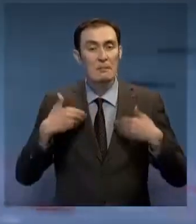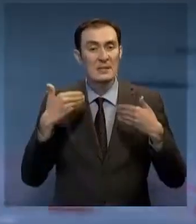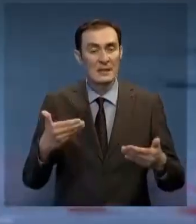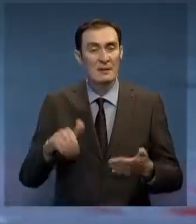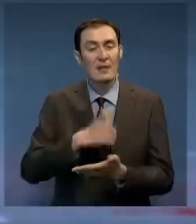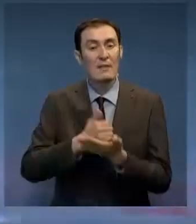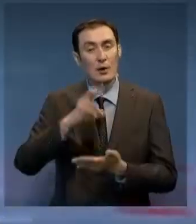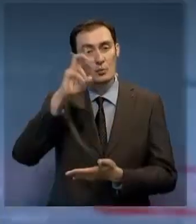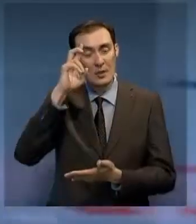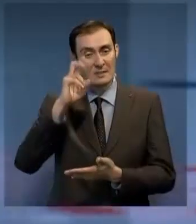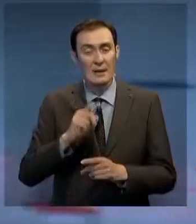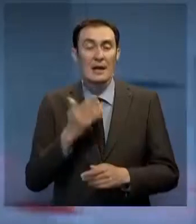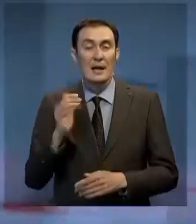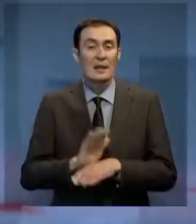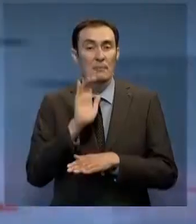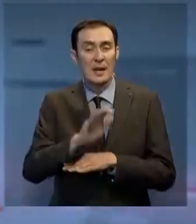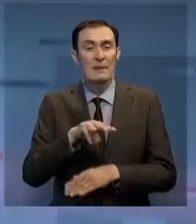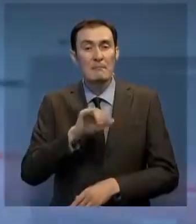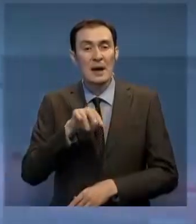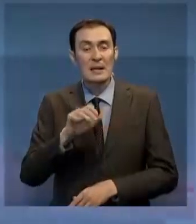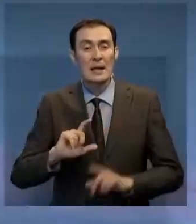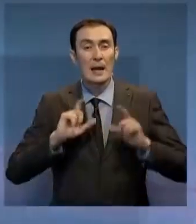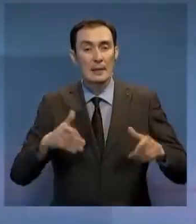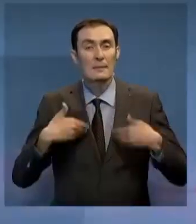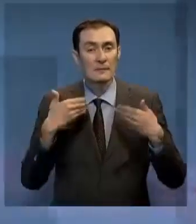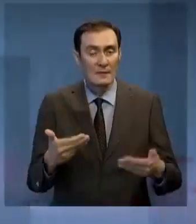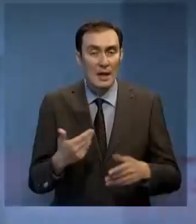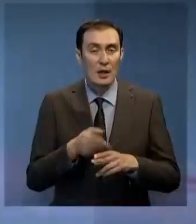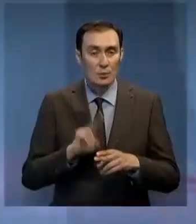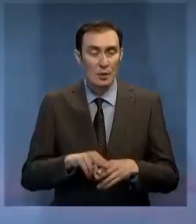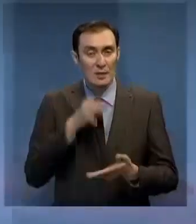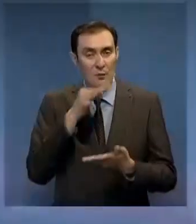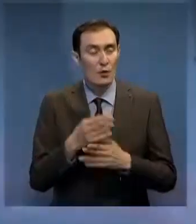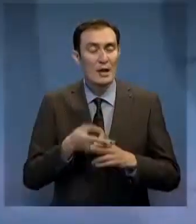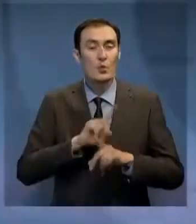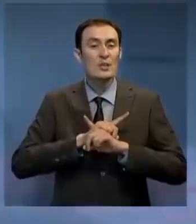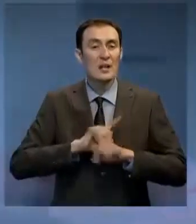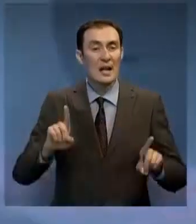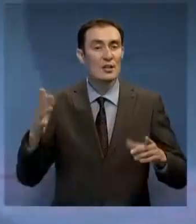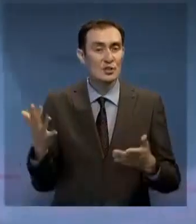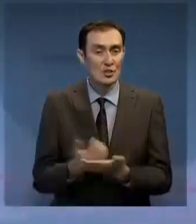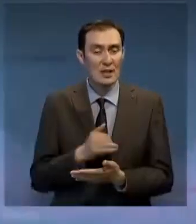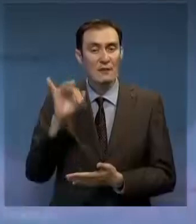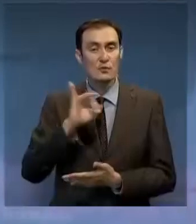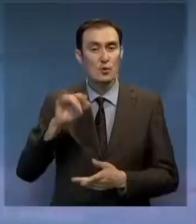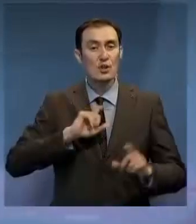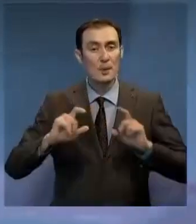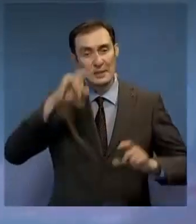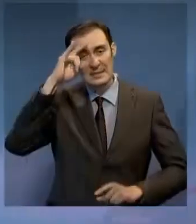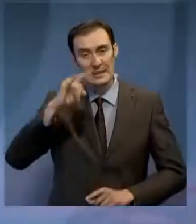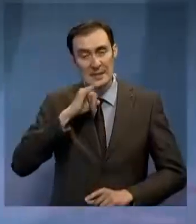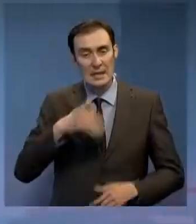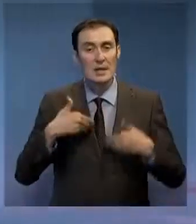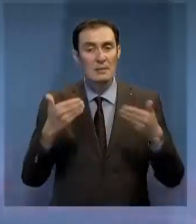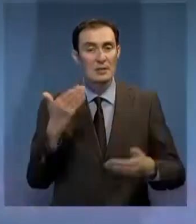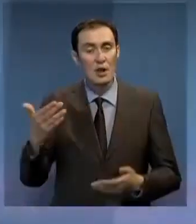поздравил президент. Глава государства направил Малике поздравительную телеграмму, в которой отметил, что это уникальное достижение в истории шахмат Казахстана